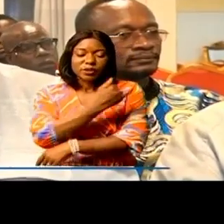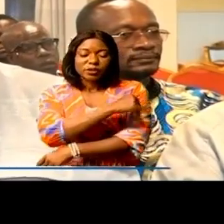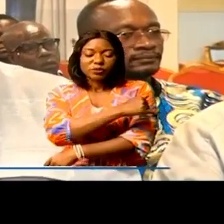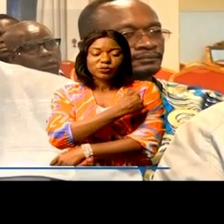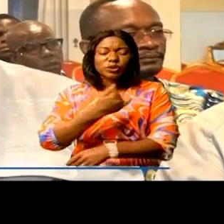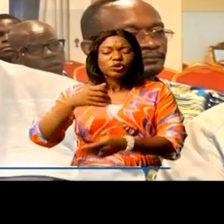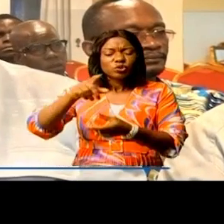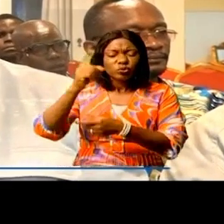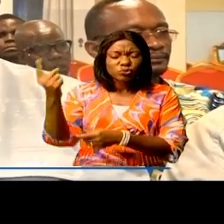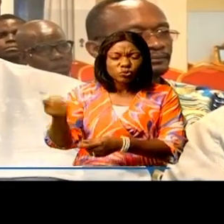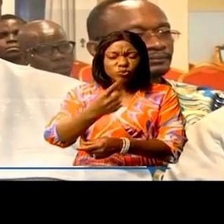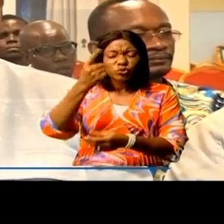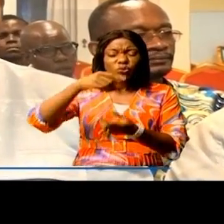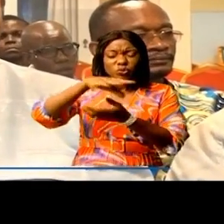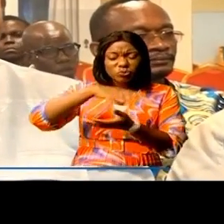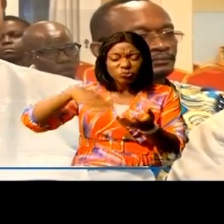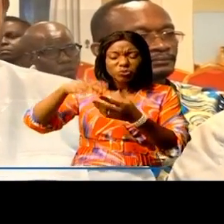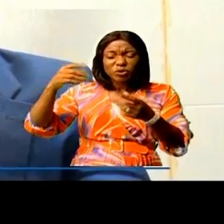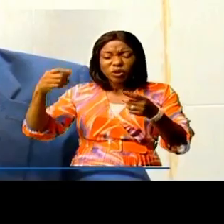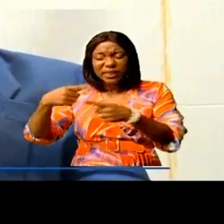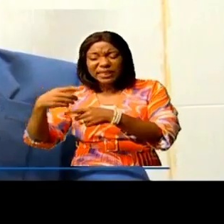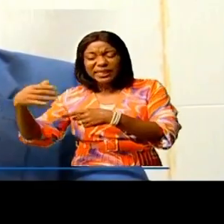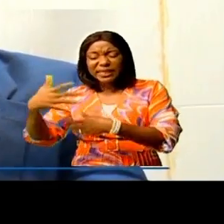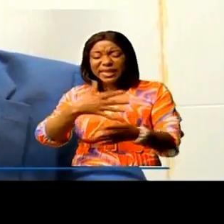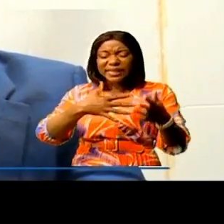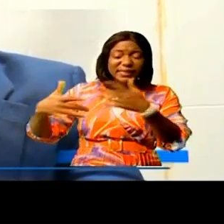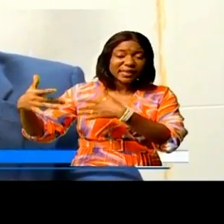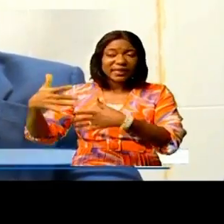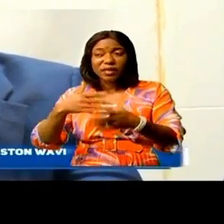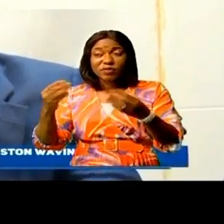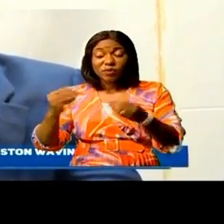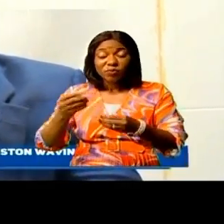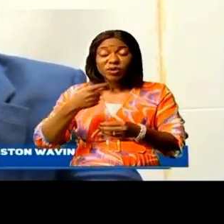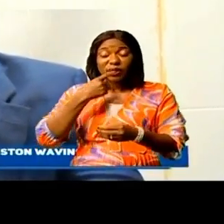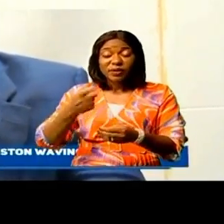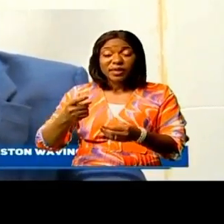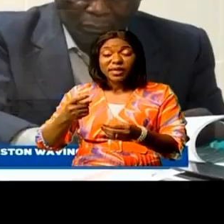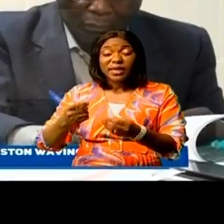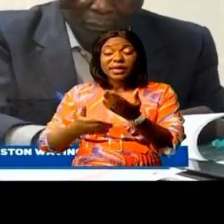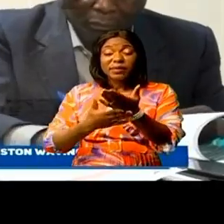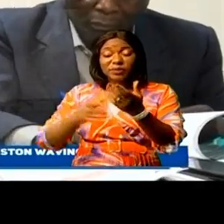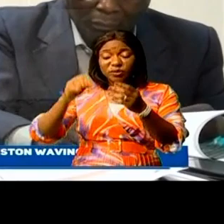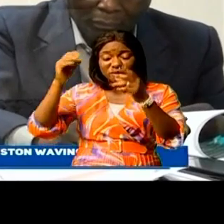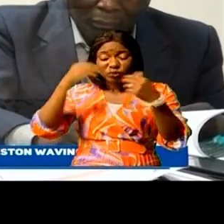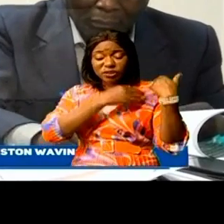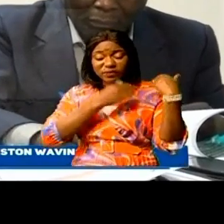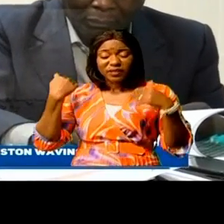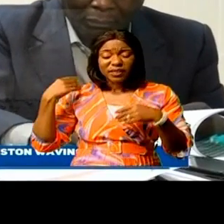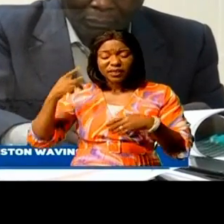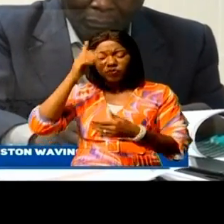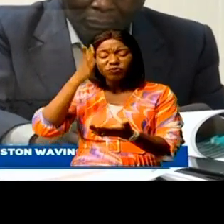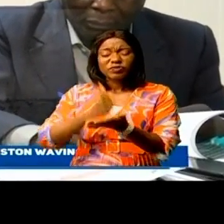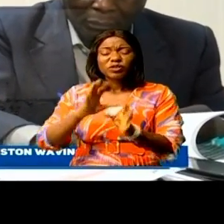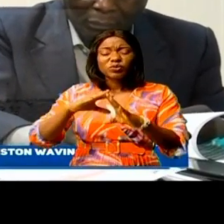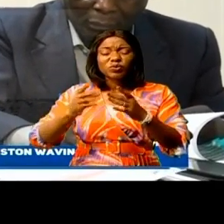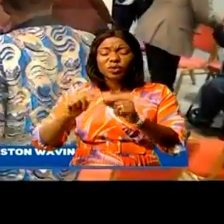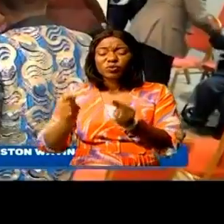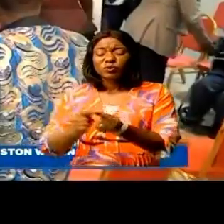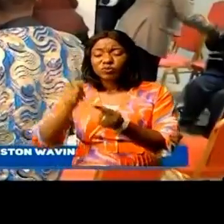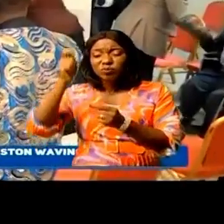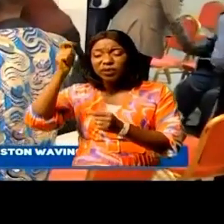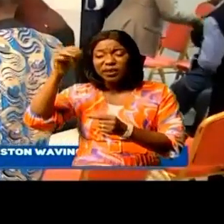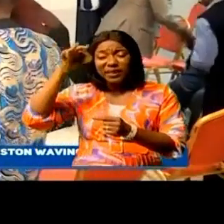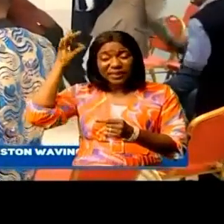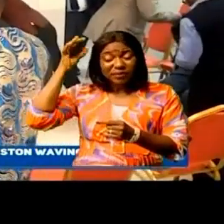guerre. Trop, la population de ces coins appelle à l'intervention du chef de l'État pour mettre fin à tous les groupes armés qui écument